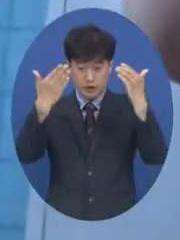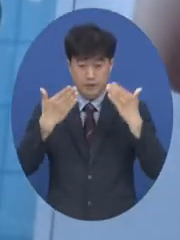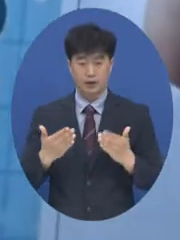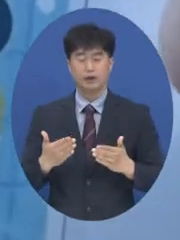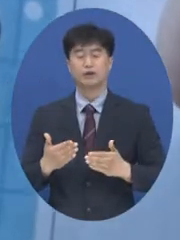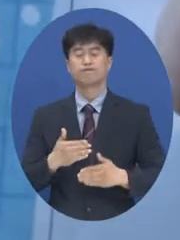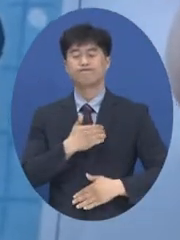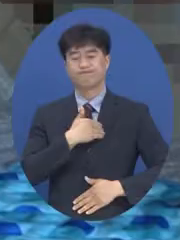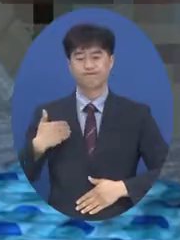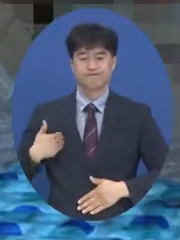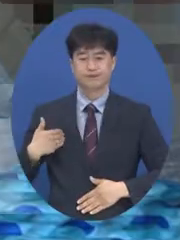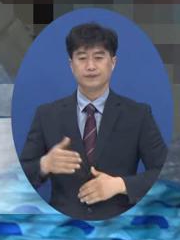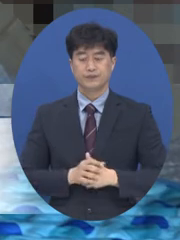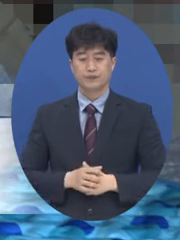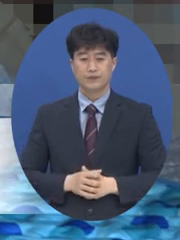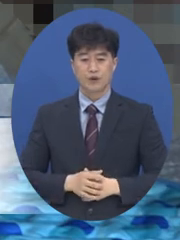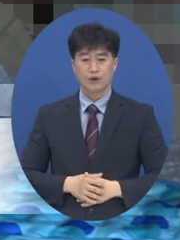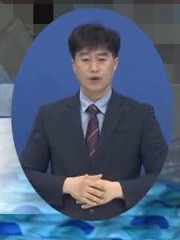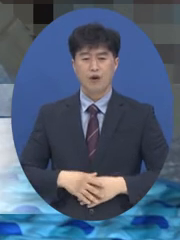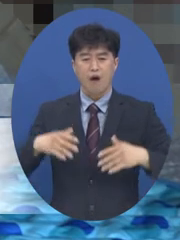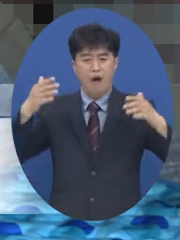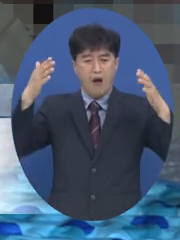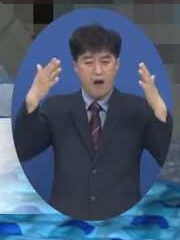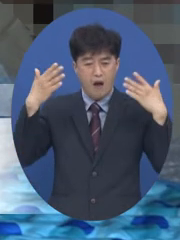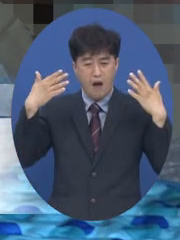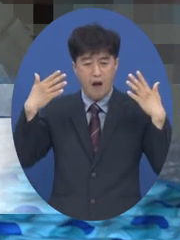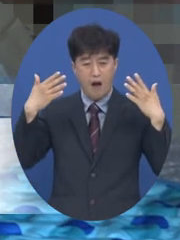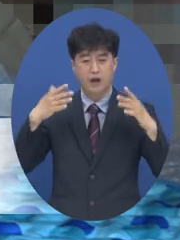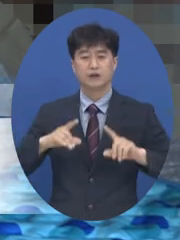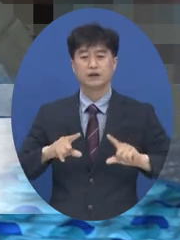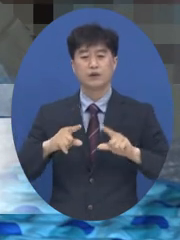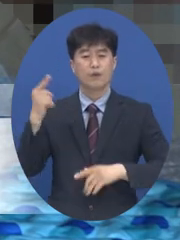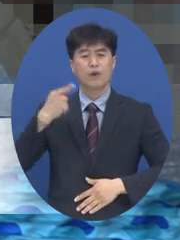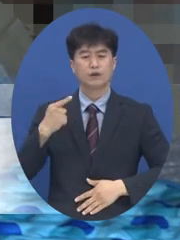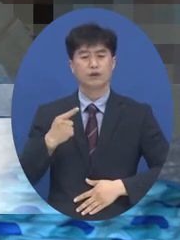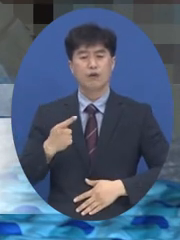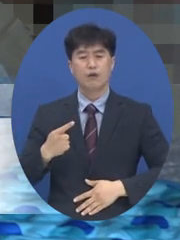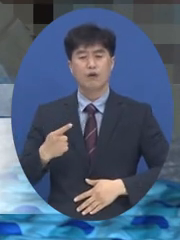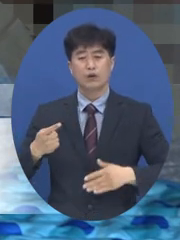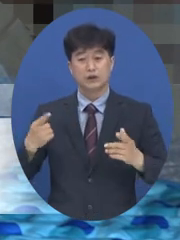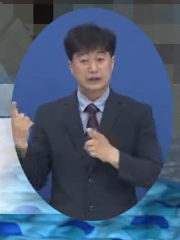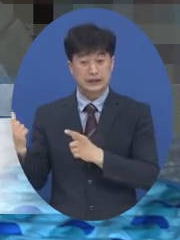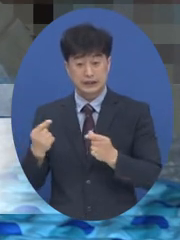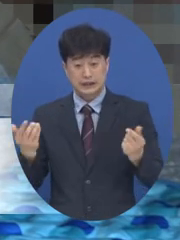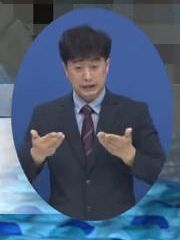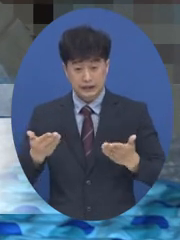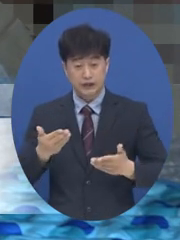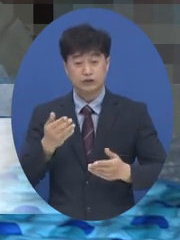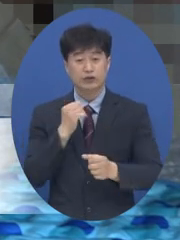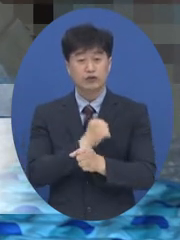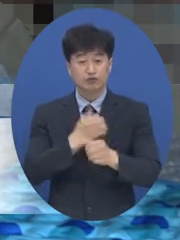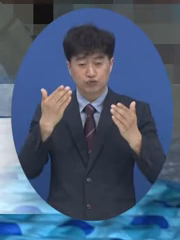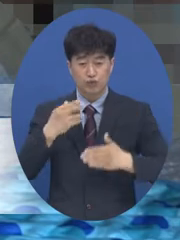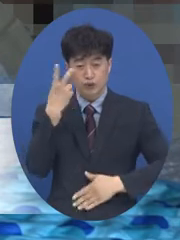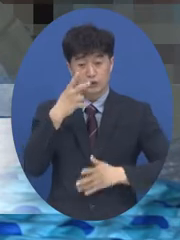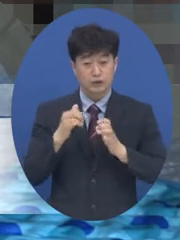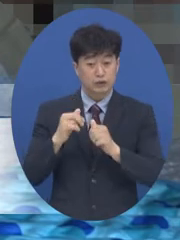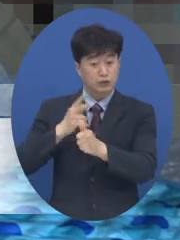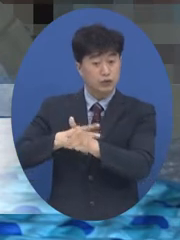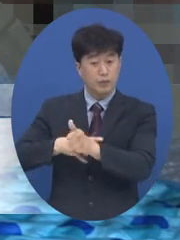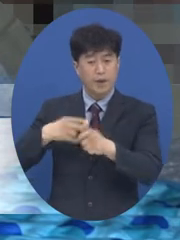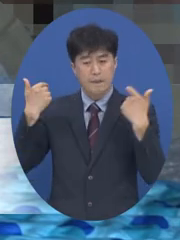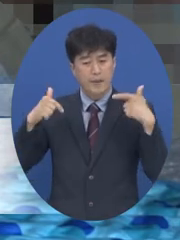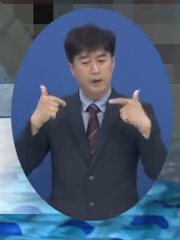동반자가 생겼습니다. 더운 날씨 이거 어서 너무 다 이거 어서 다 이게 이래지고 특히 우리 관리자 선생님도 어서 뭘 매일